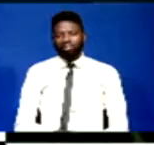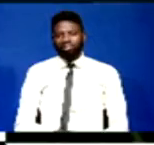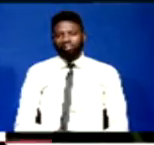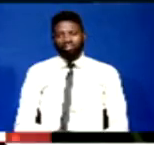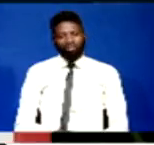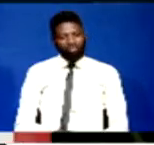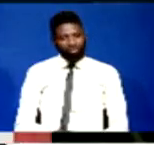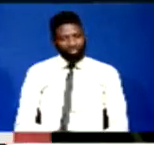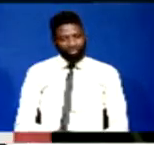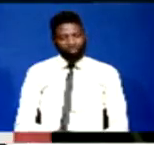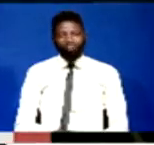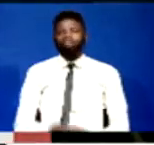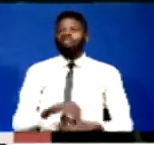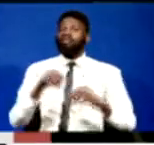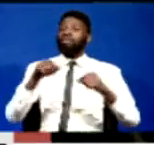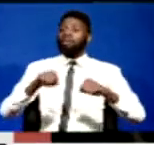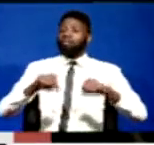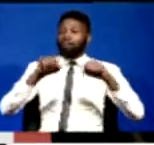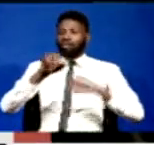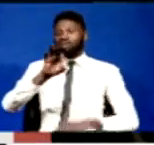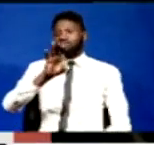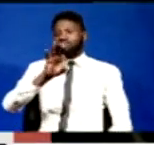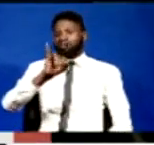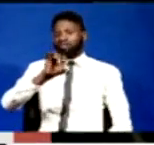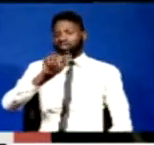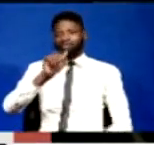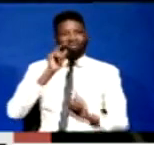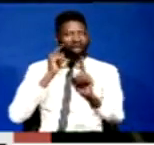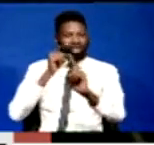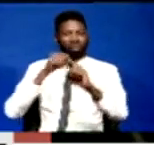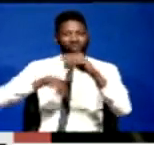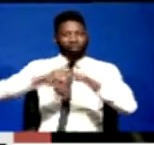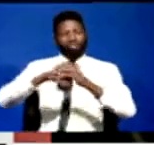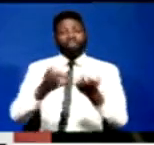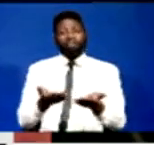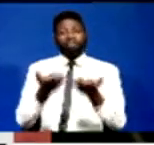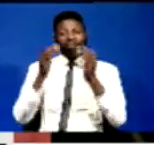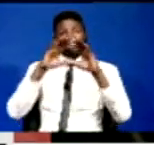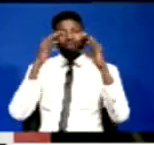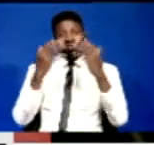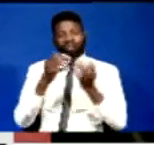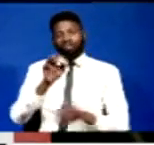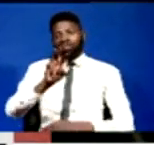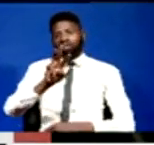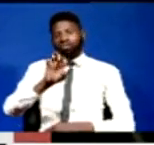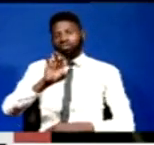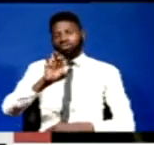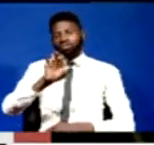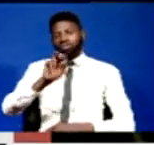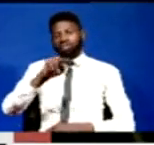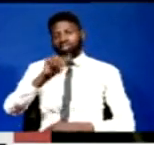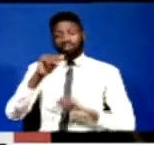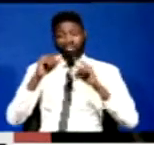Kwingineko, mkuu wa kitengo cha FIFA cha ukuzaji kandanda ulimwenguni Arsène Wenger amesema kuwa kuna uwezekano mkubwa